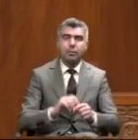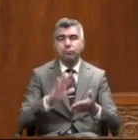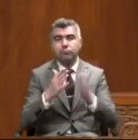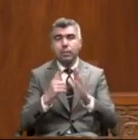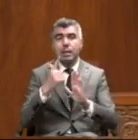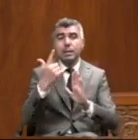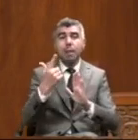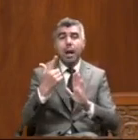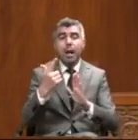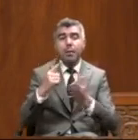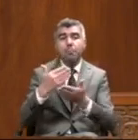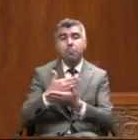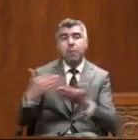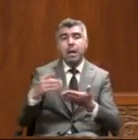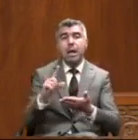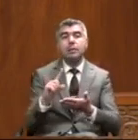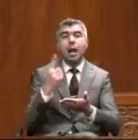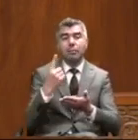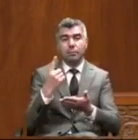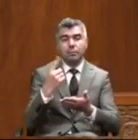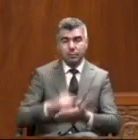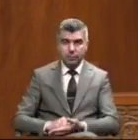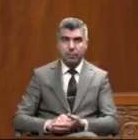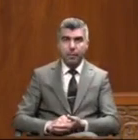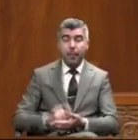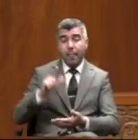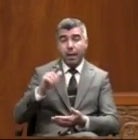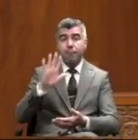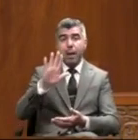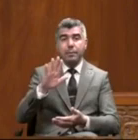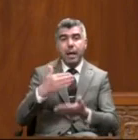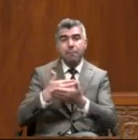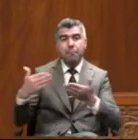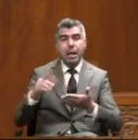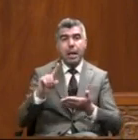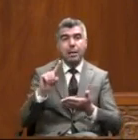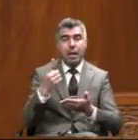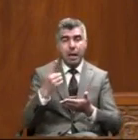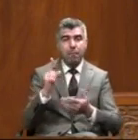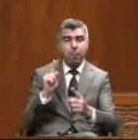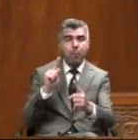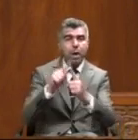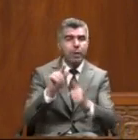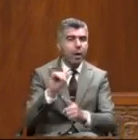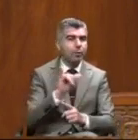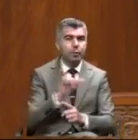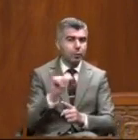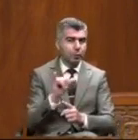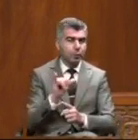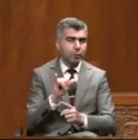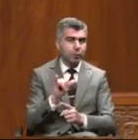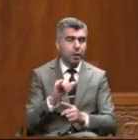سبعه نتاع المليار نتاع الدرهم منها خمسه المليار درهم موجهه الى